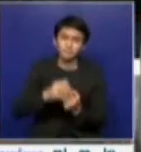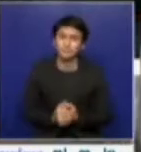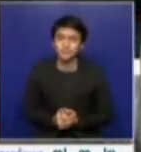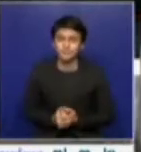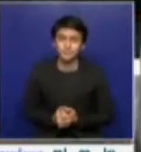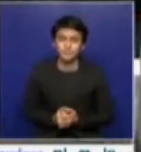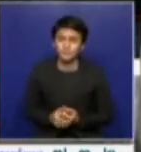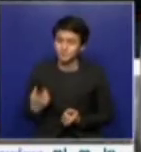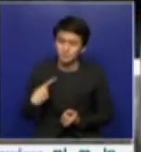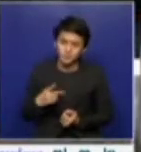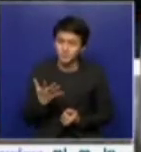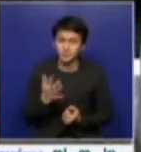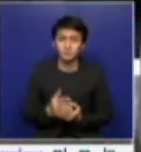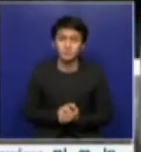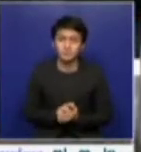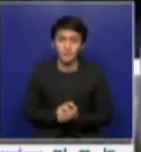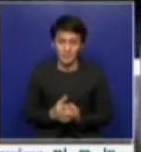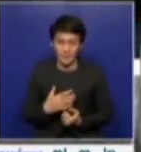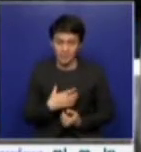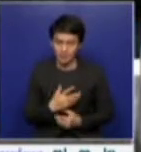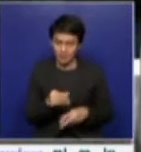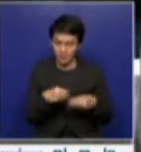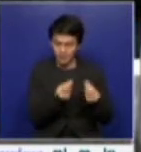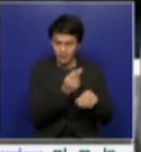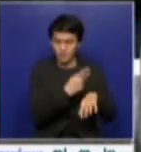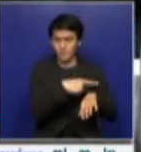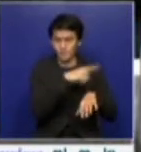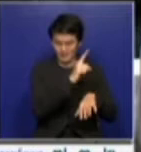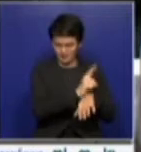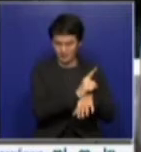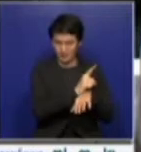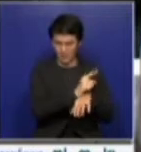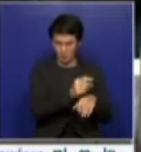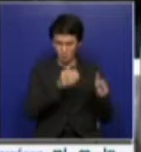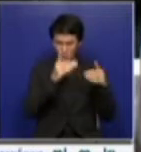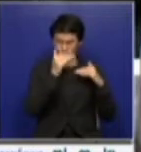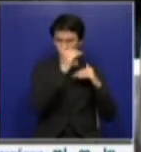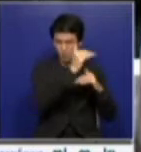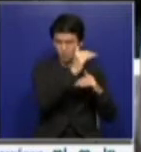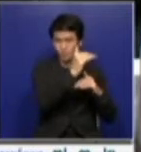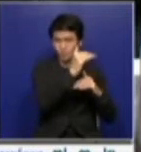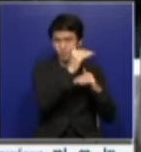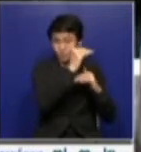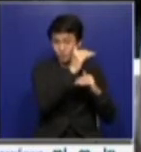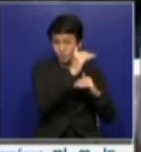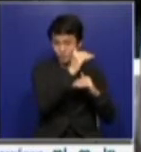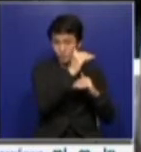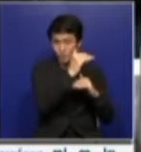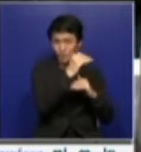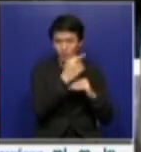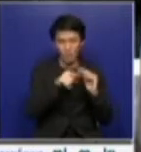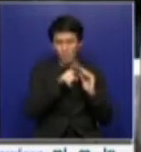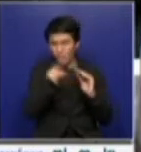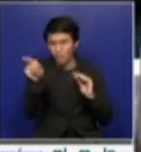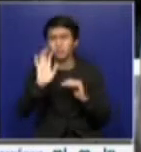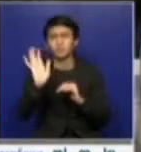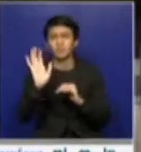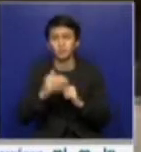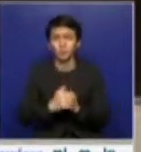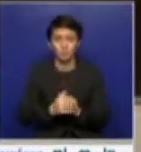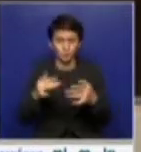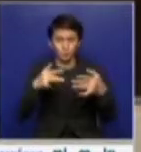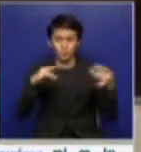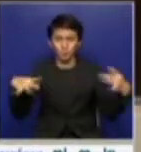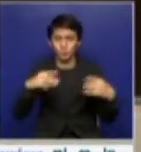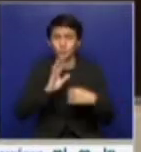นาวินิจฉัยให้อยู่ในกรอบเพื่อไม่ให้เสียเวลาของสภาครับกับก็